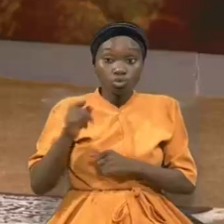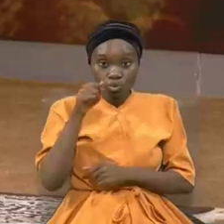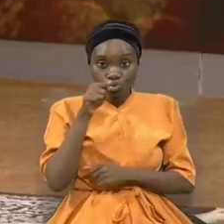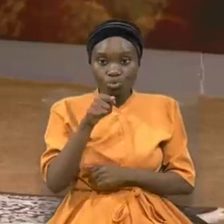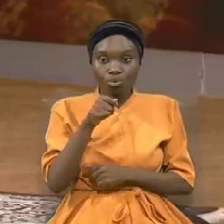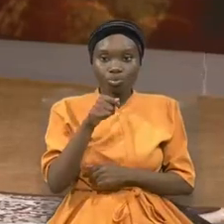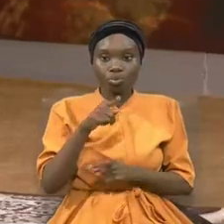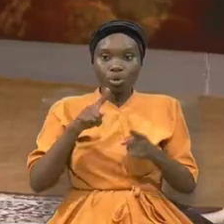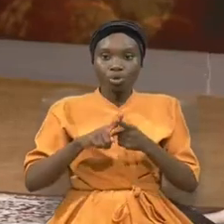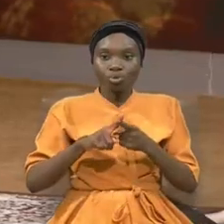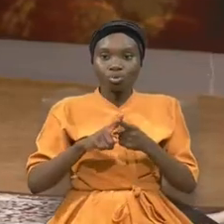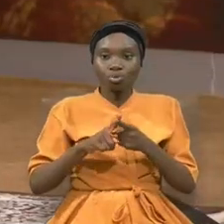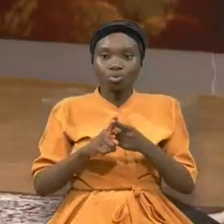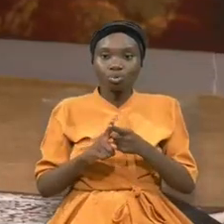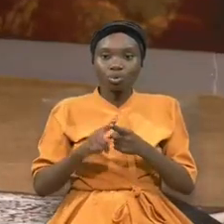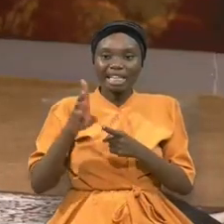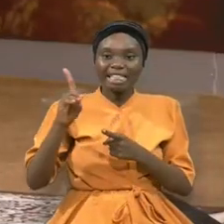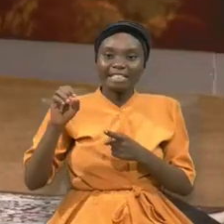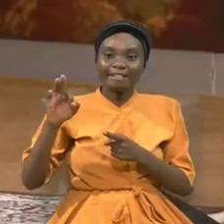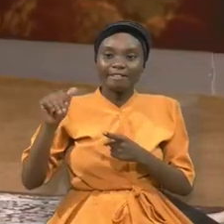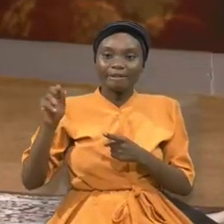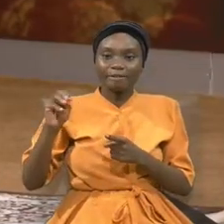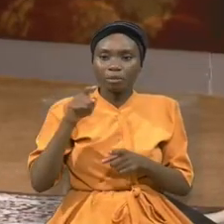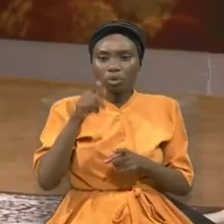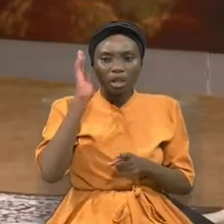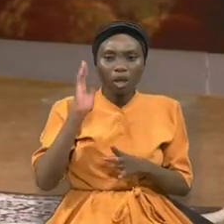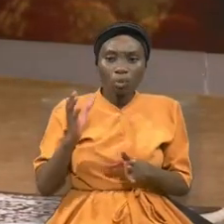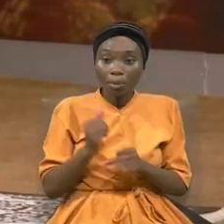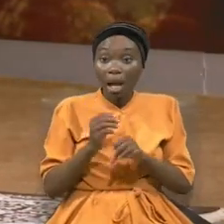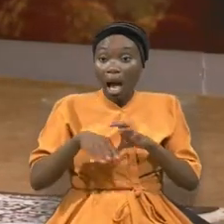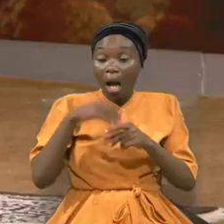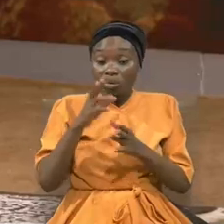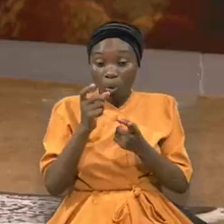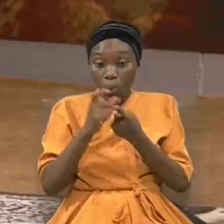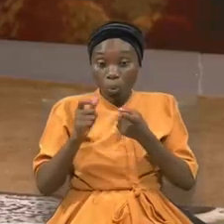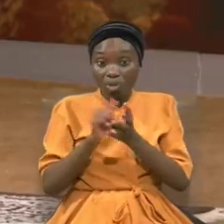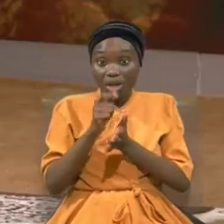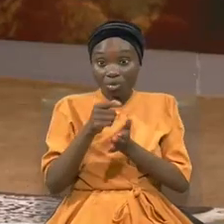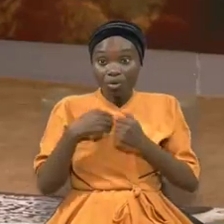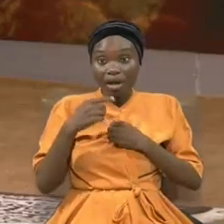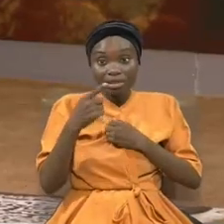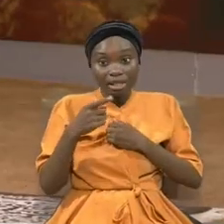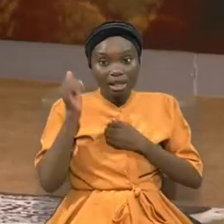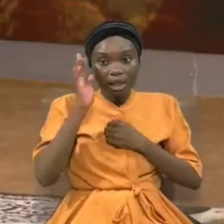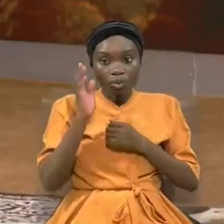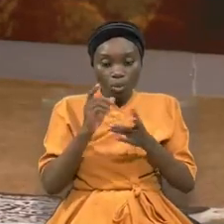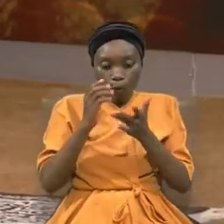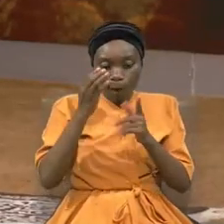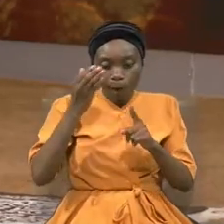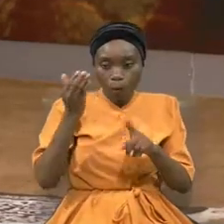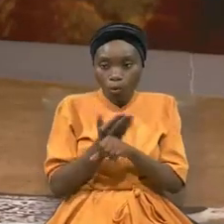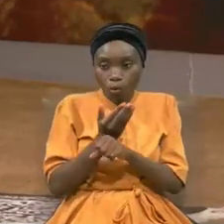utiliser pour vous diffamer. Ils vont prendre une parole, ils vont ôter quelque chose de votre